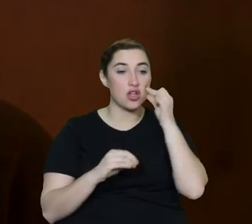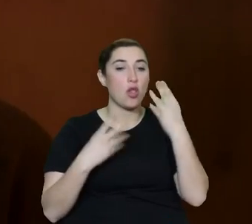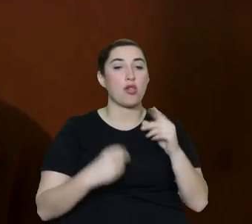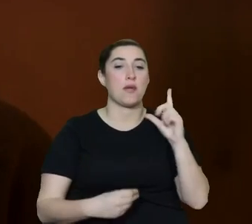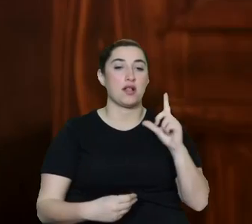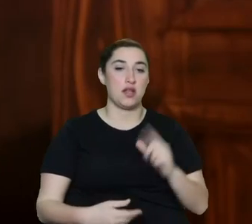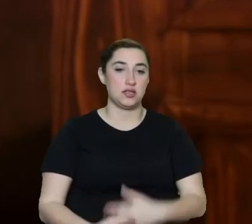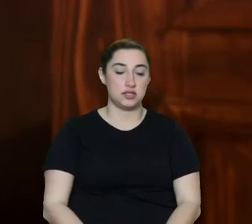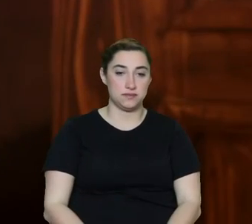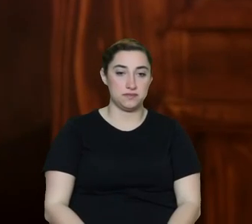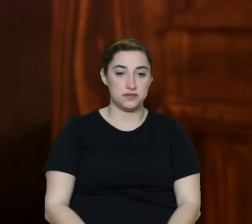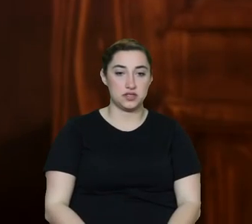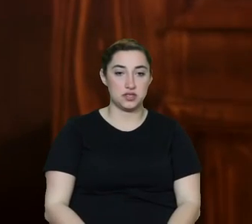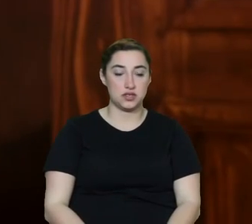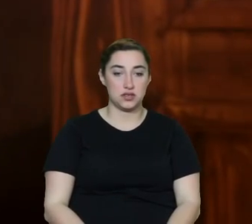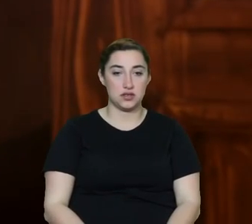olmak lazımdır.